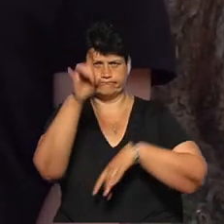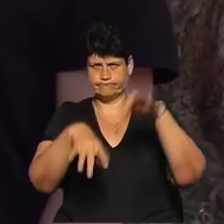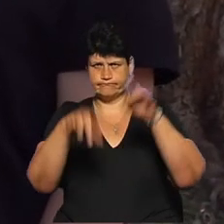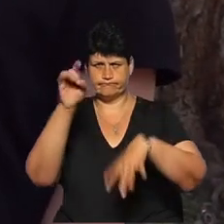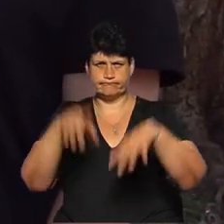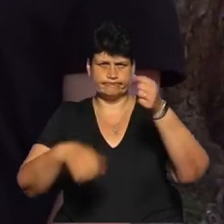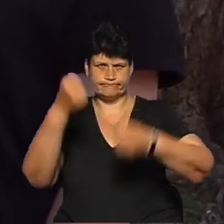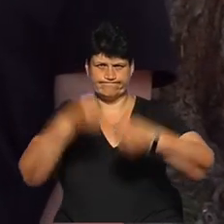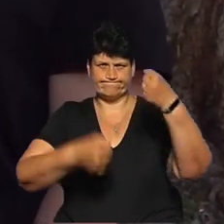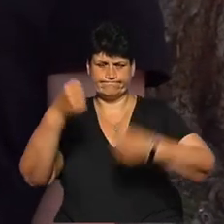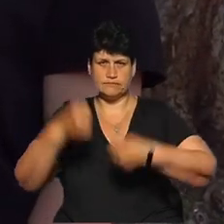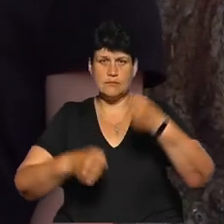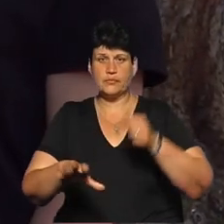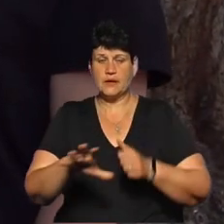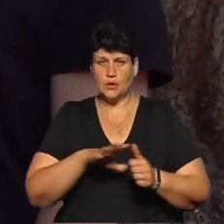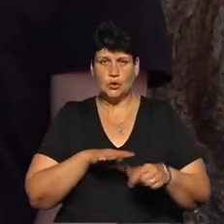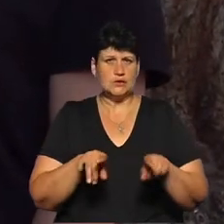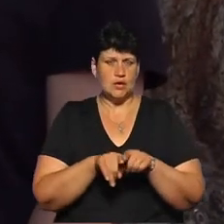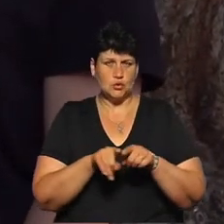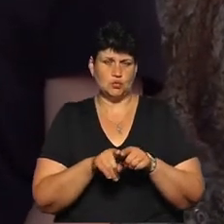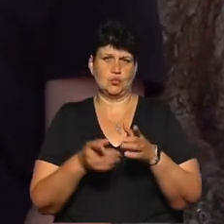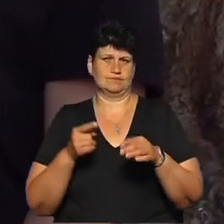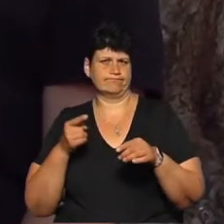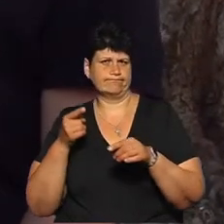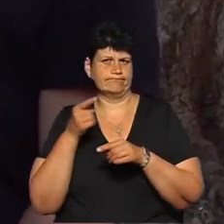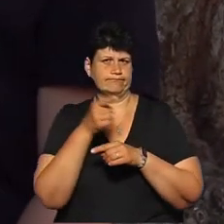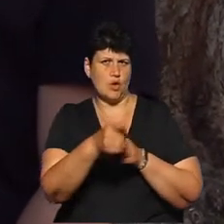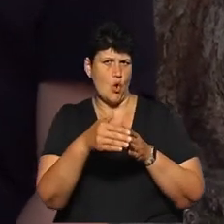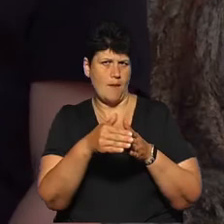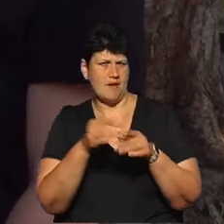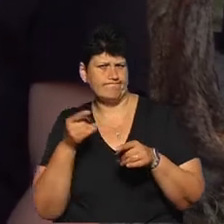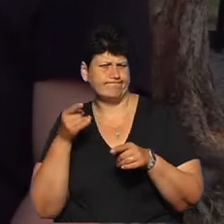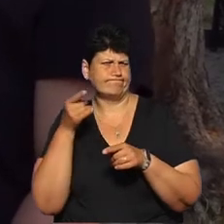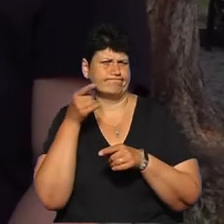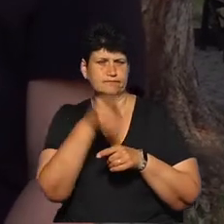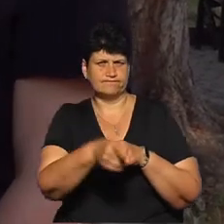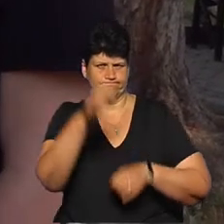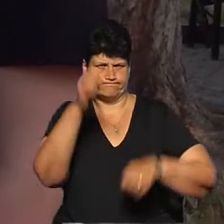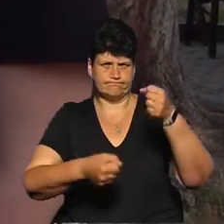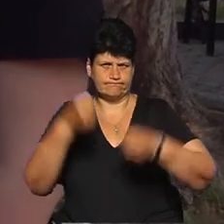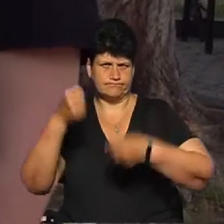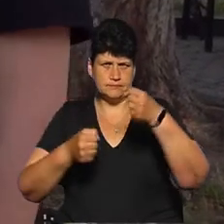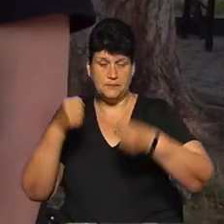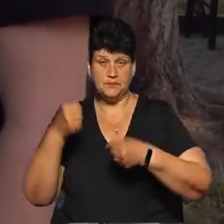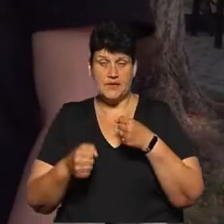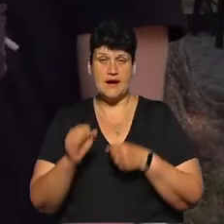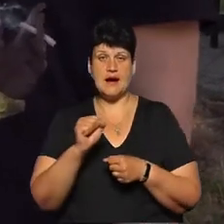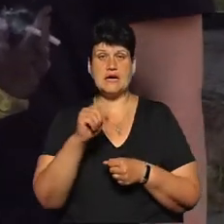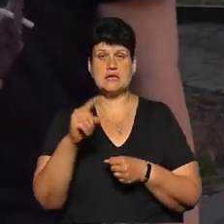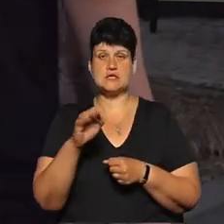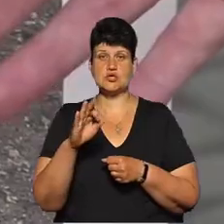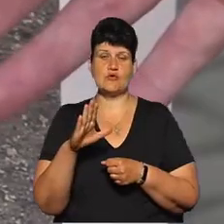з кораблів так само летіли снаряди в цю Азовсталь, яка зруйнована була вщент. Так само, от ви